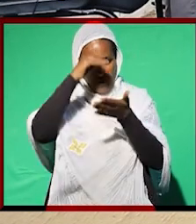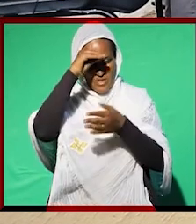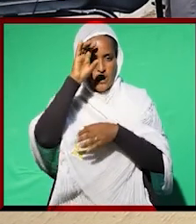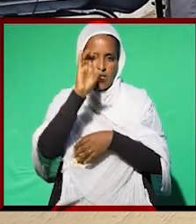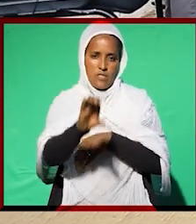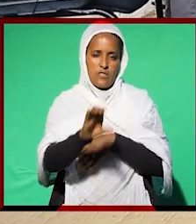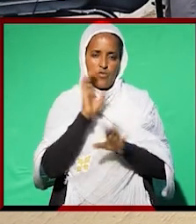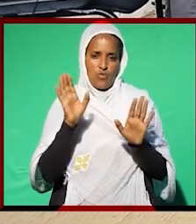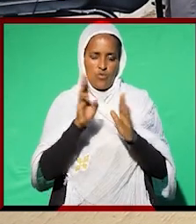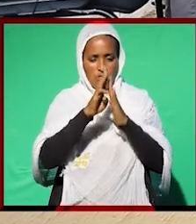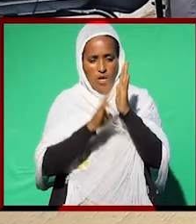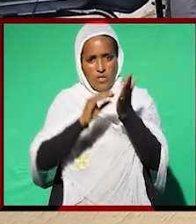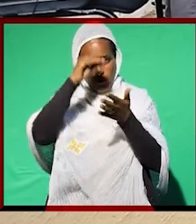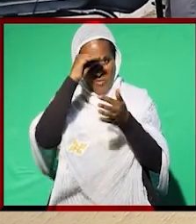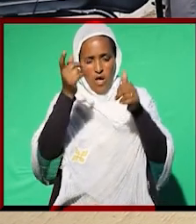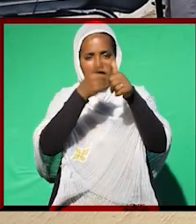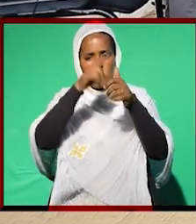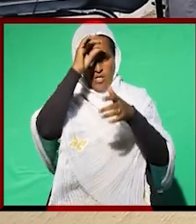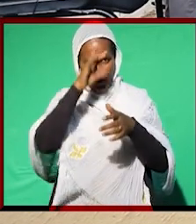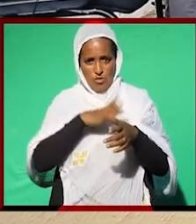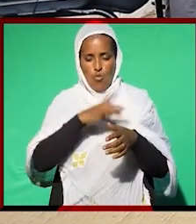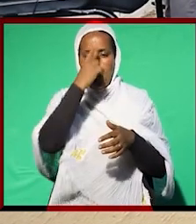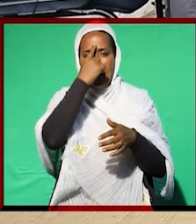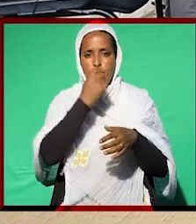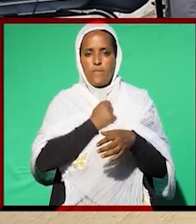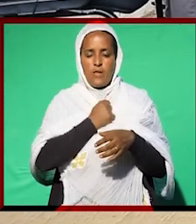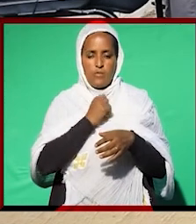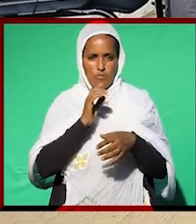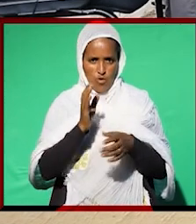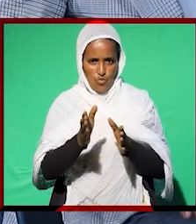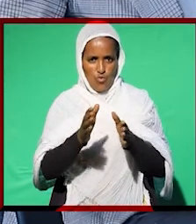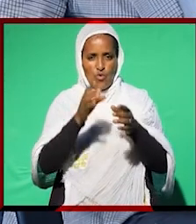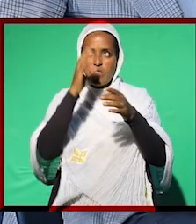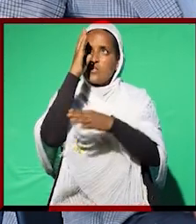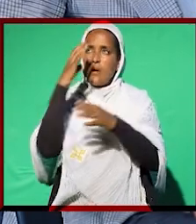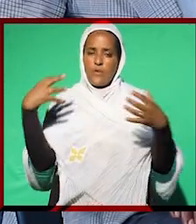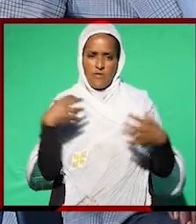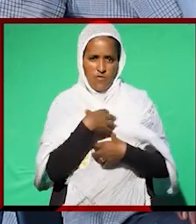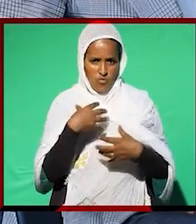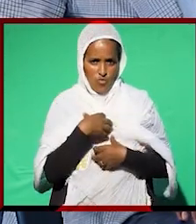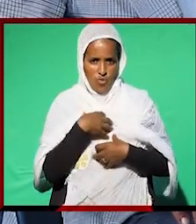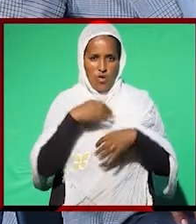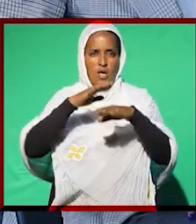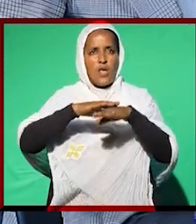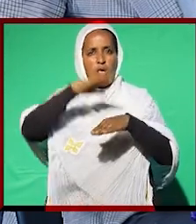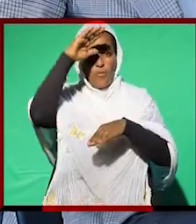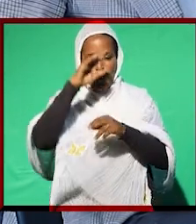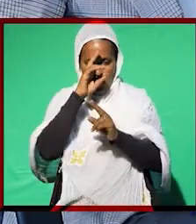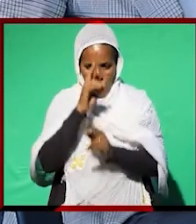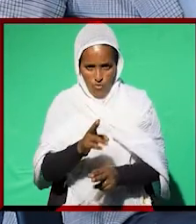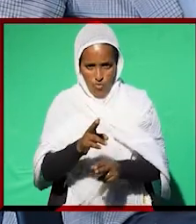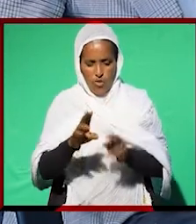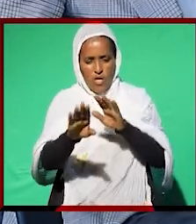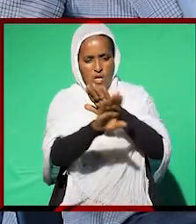ገብ ትምህርት አስገዳጅ ነው። ከግብረ ገብ ትምህርቶች አንዱ ደግሞ ሰው በእምነቱ ፈጣሪውን ፈርቶ